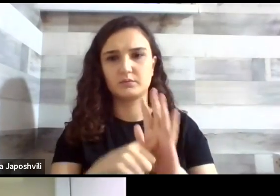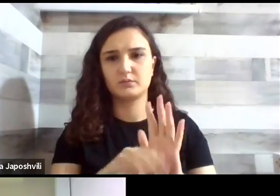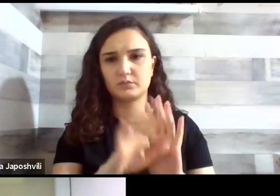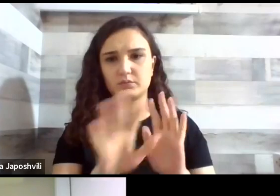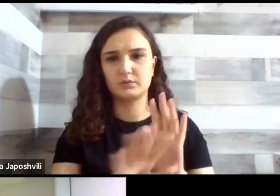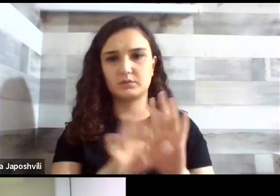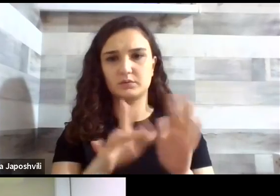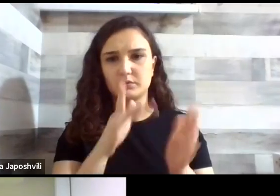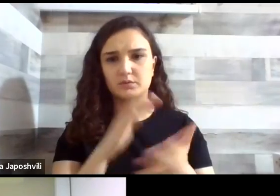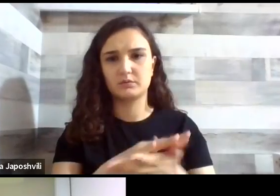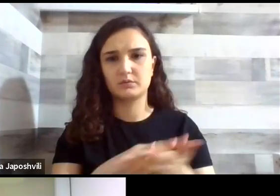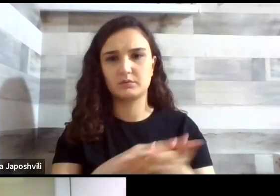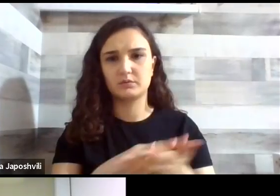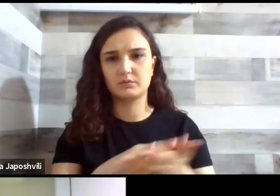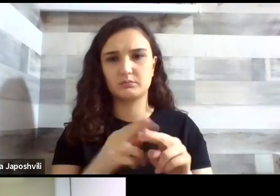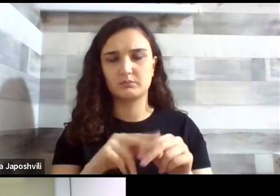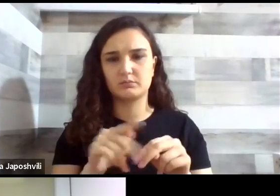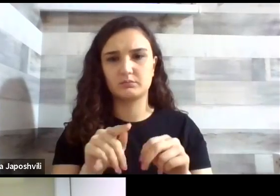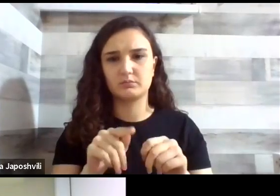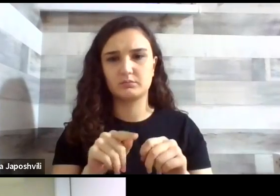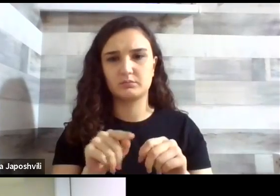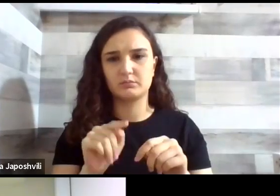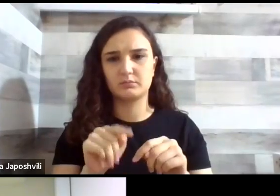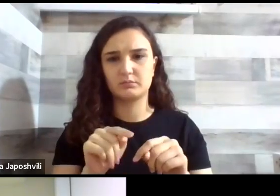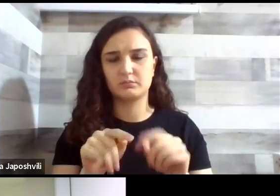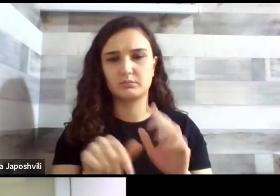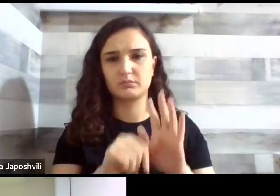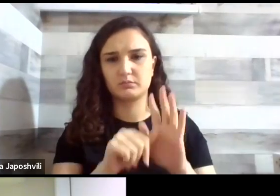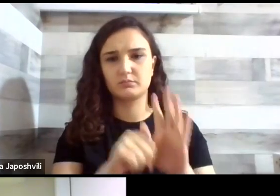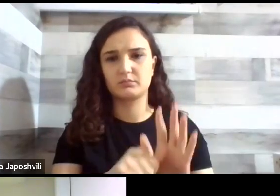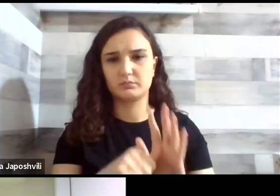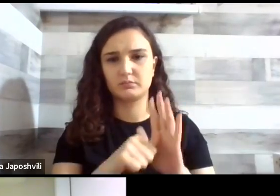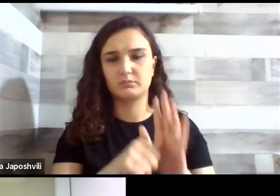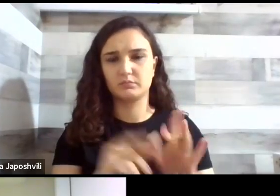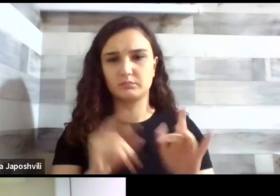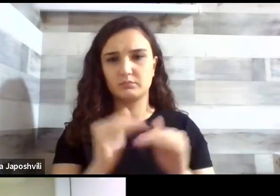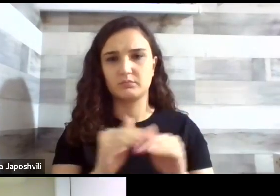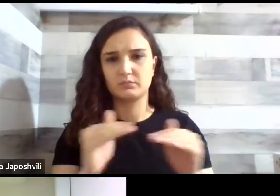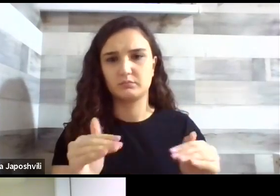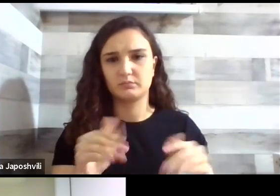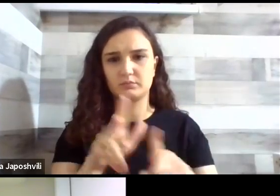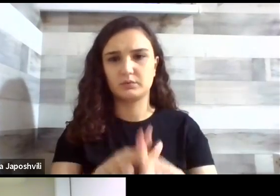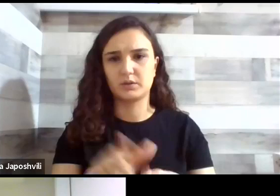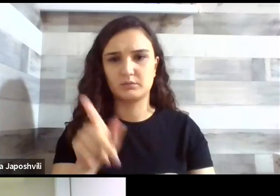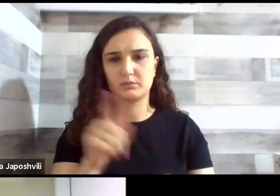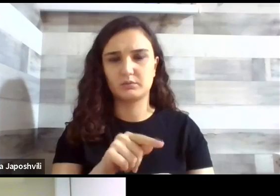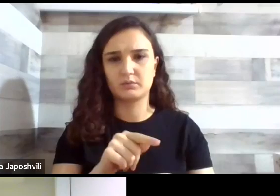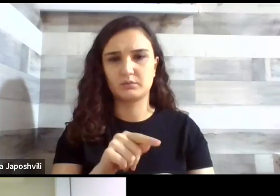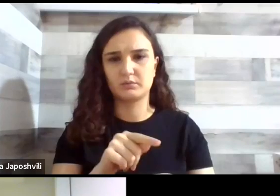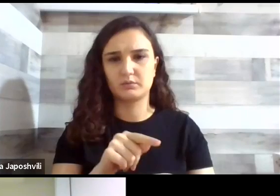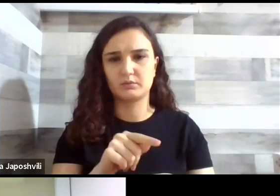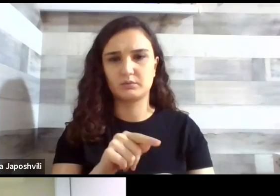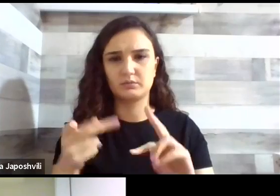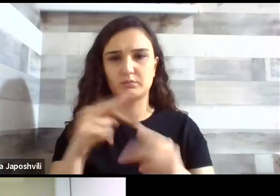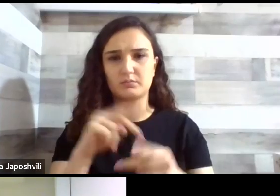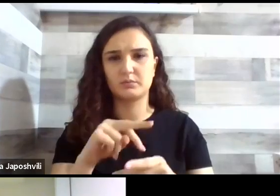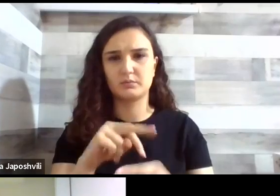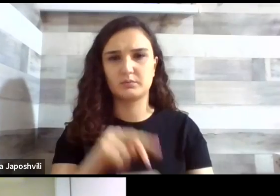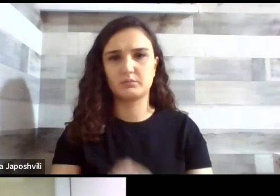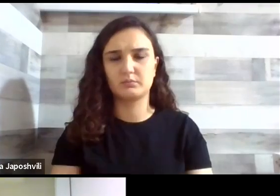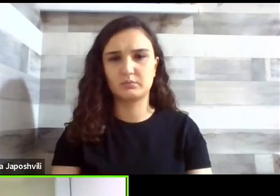ხანგრძლივობით, არა და აი ამ 6 საათიან ბავშვის დატვირთვას რითი